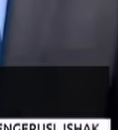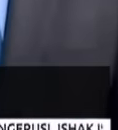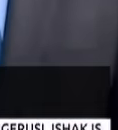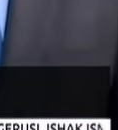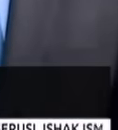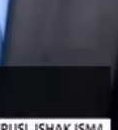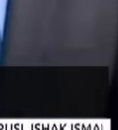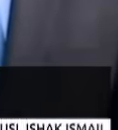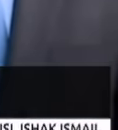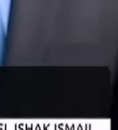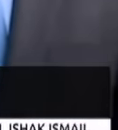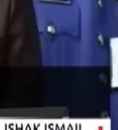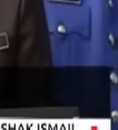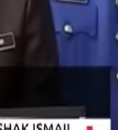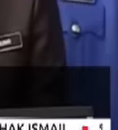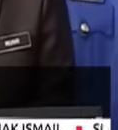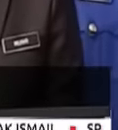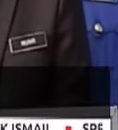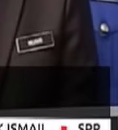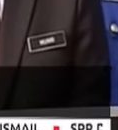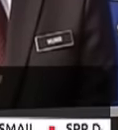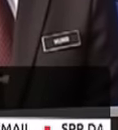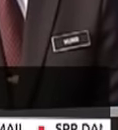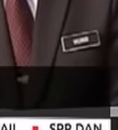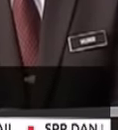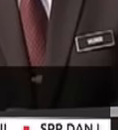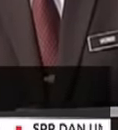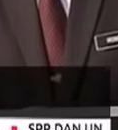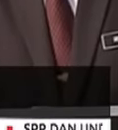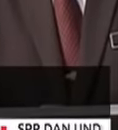rajin, amanah, disiplin, bertanggungjawab.